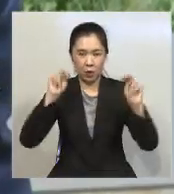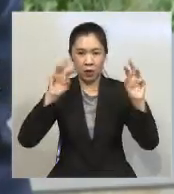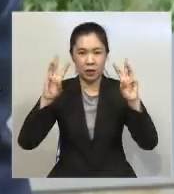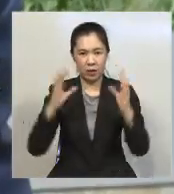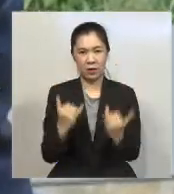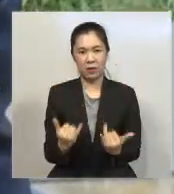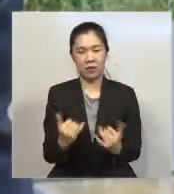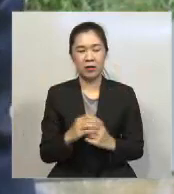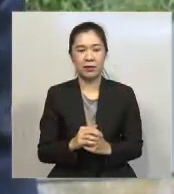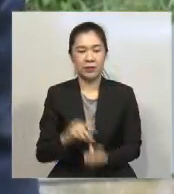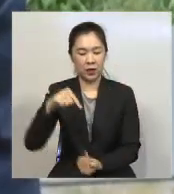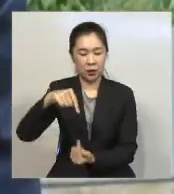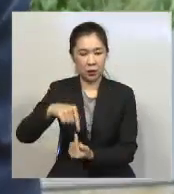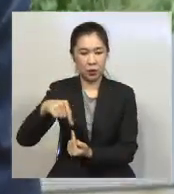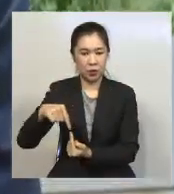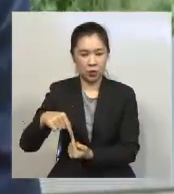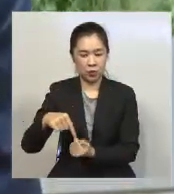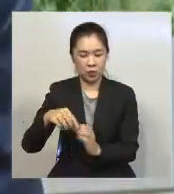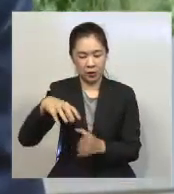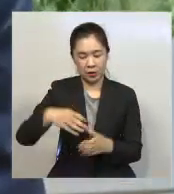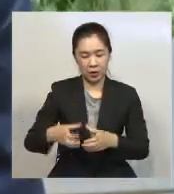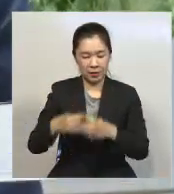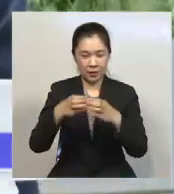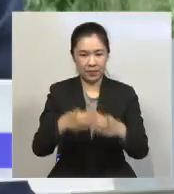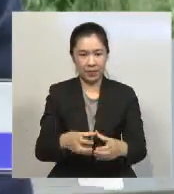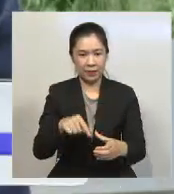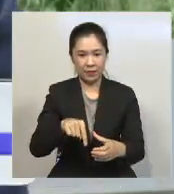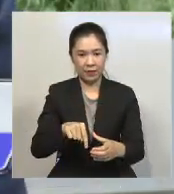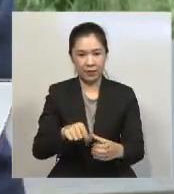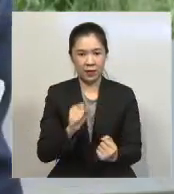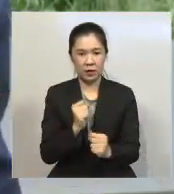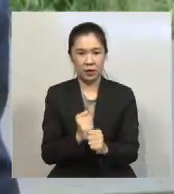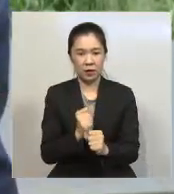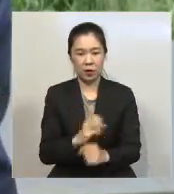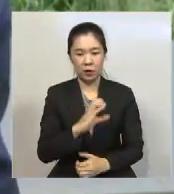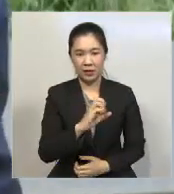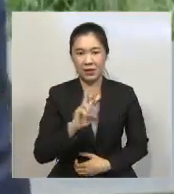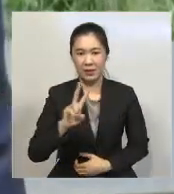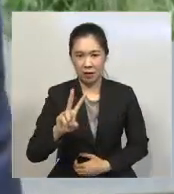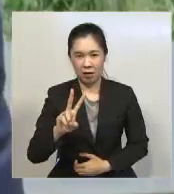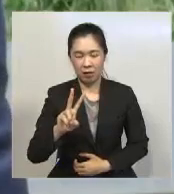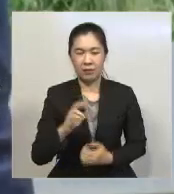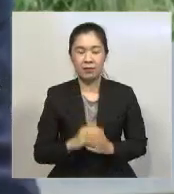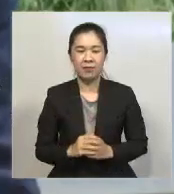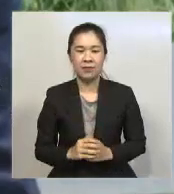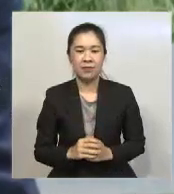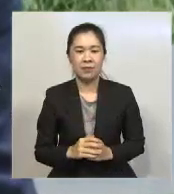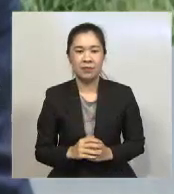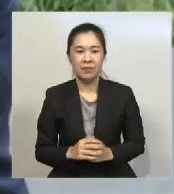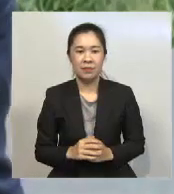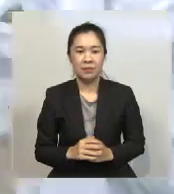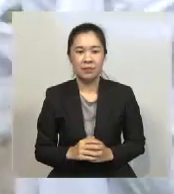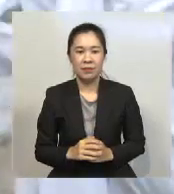ต้องที่เป็นจุดที่วัดน้ำใหญ่ๆของเราก็คือสถานีวัดน้ำเจ้าพระยาของ C2นะครับที่เราเรียกกัน C2เนี่ย